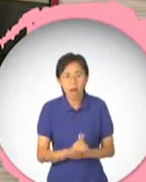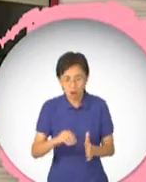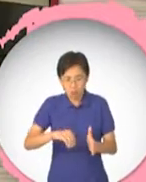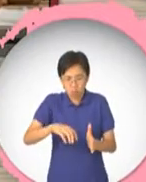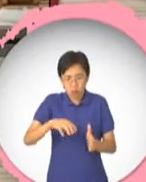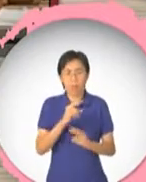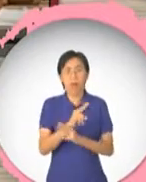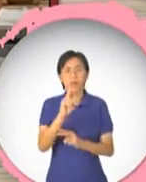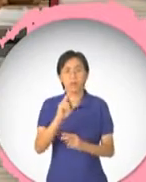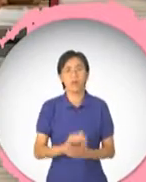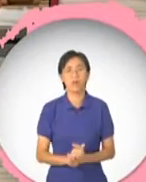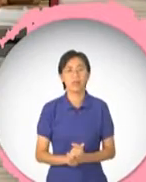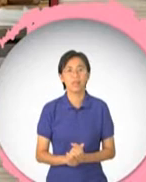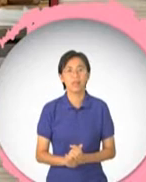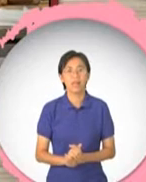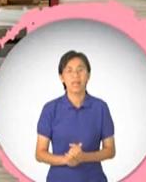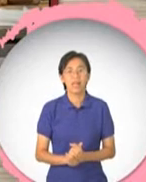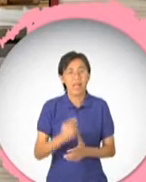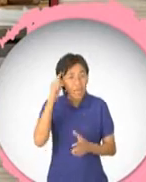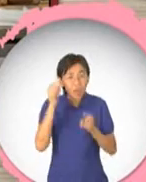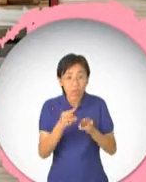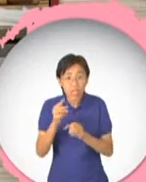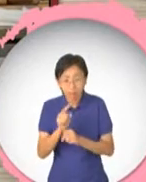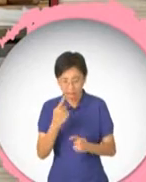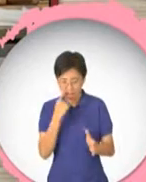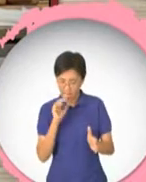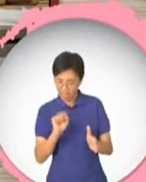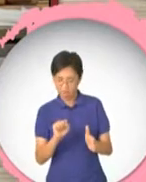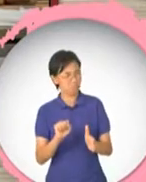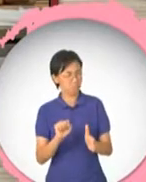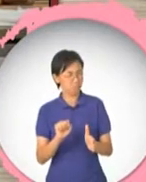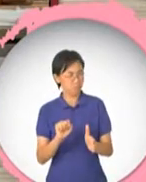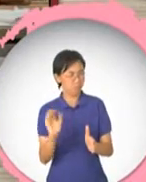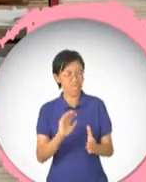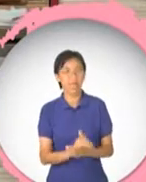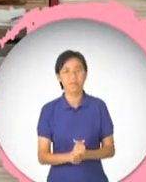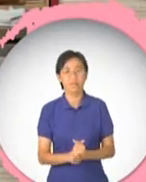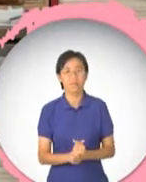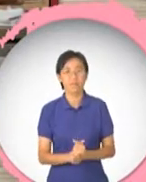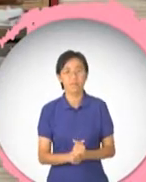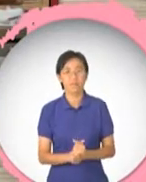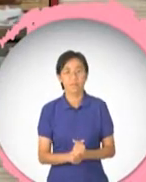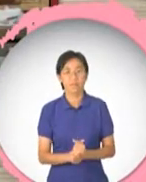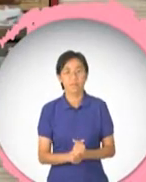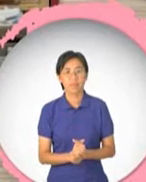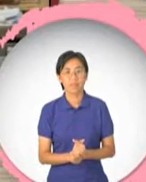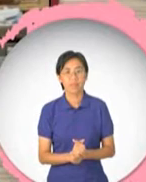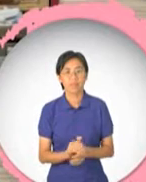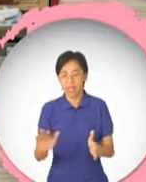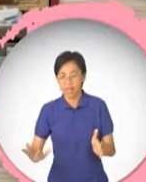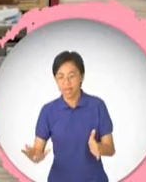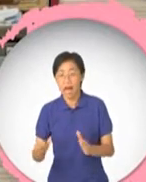าแต ่ ว ่ าเพื่อให้ชัวร์เนี่ยเราจะดูด้วยตาอย่างเดียวอาจจะลำบาก ครับ ก็จะใช้เหมือนเดิมค่ะเอาน ิ้ ว แ ตะนวดนะ